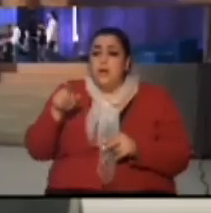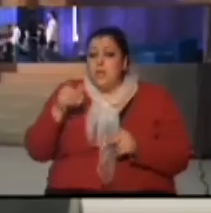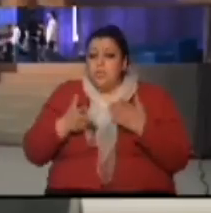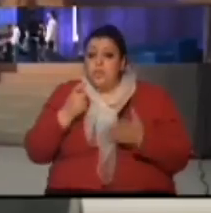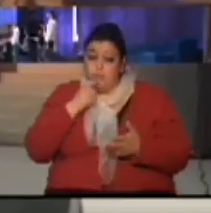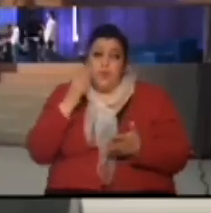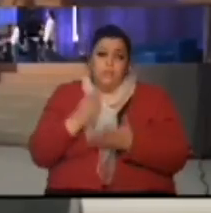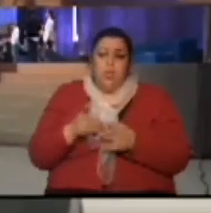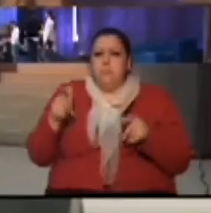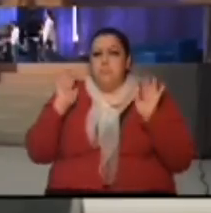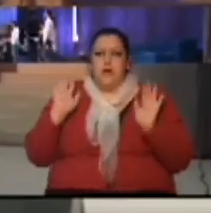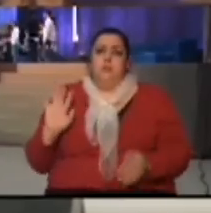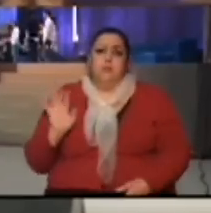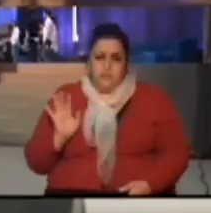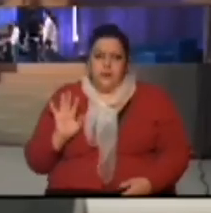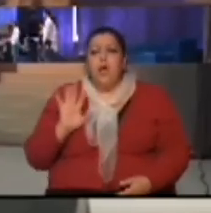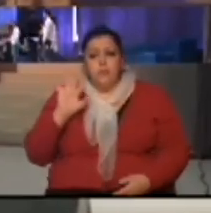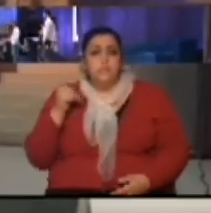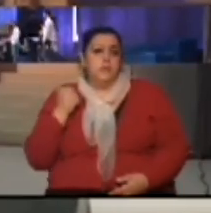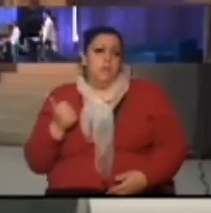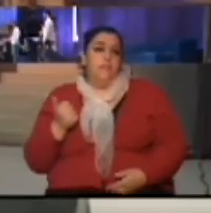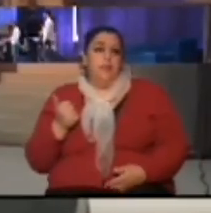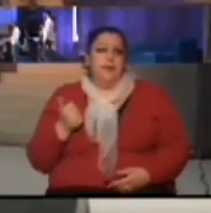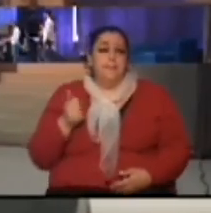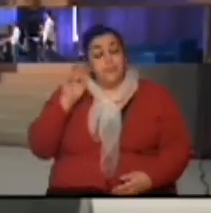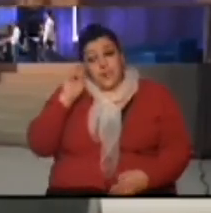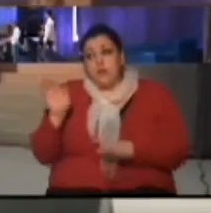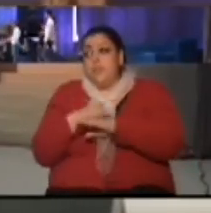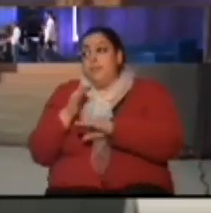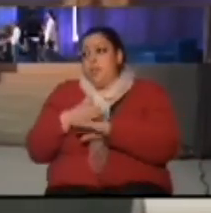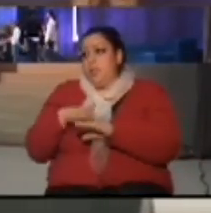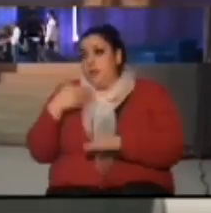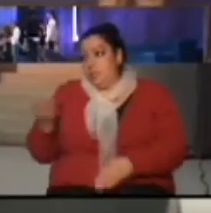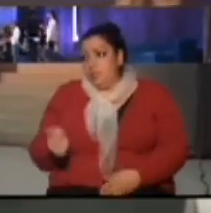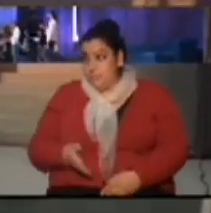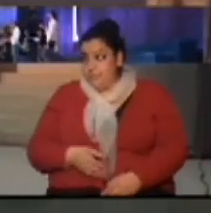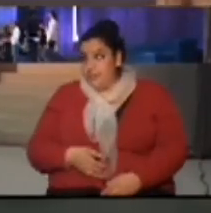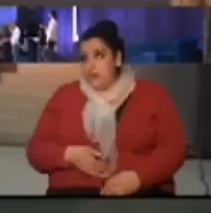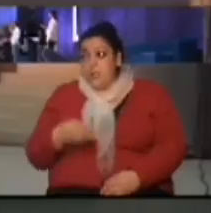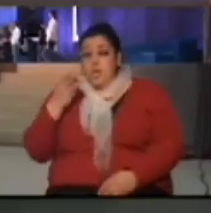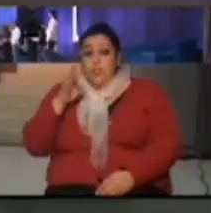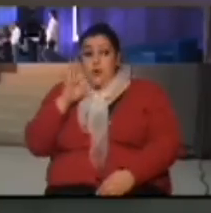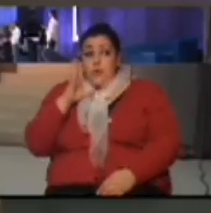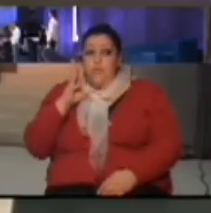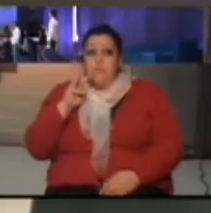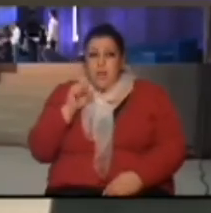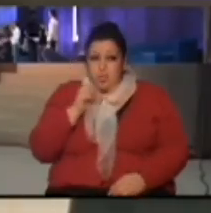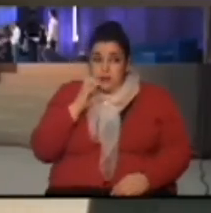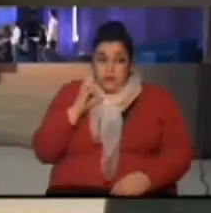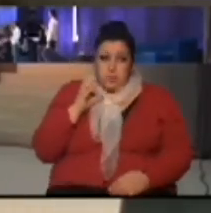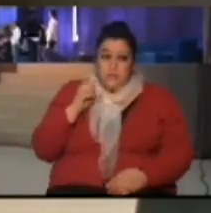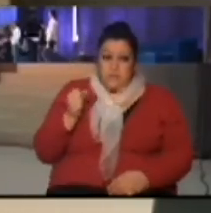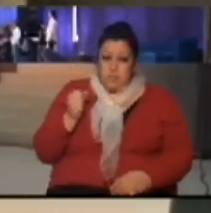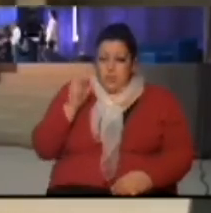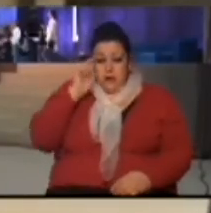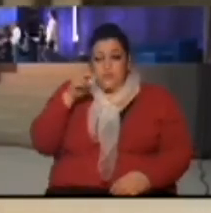մի հանձնվիր ուղղակի, Տերը բարի է, երբ որ Թովմասին այդ խոսքերն ասեց, ու երբ որ